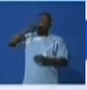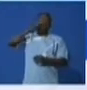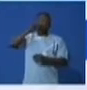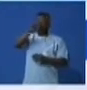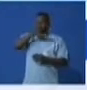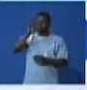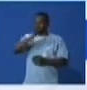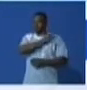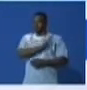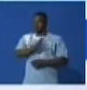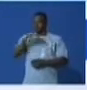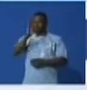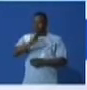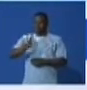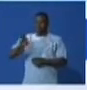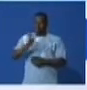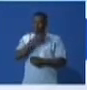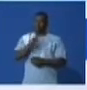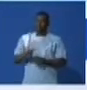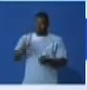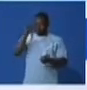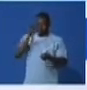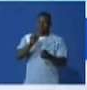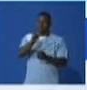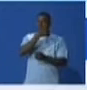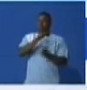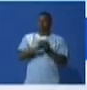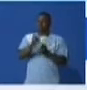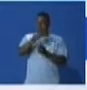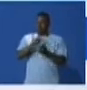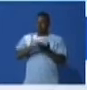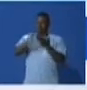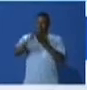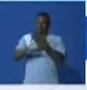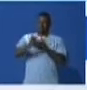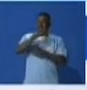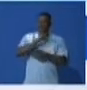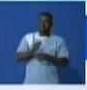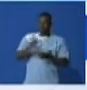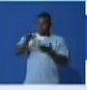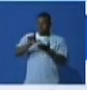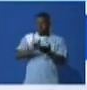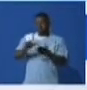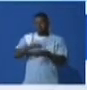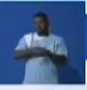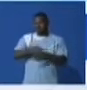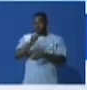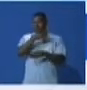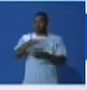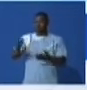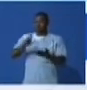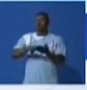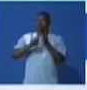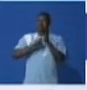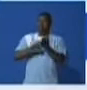point donc du projet de loi sur les réformes du secteur de l'énergie, le projet